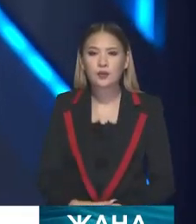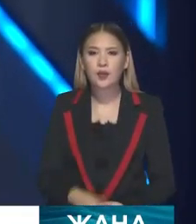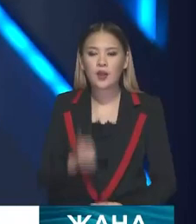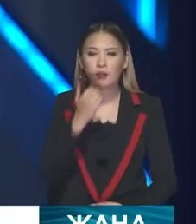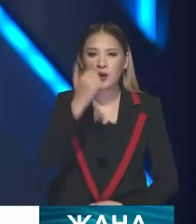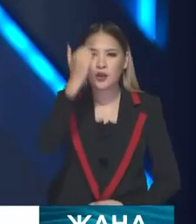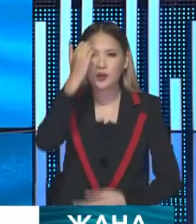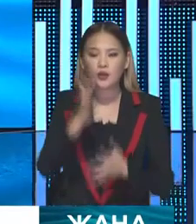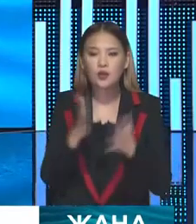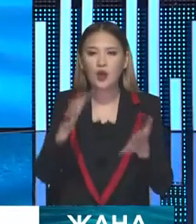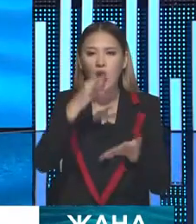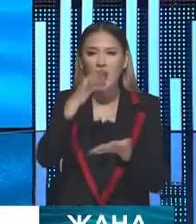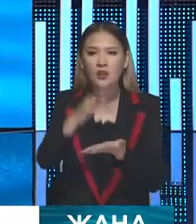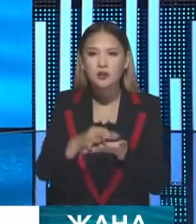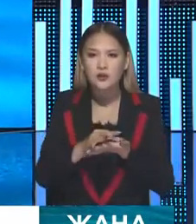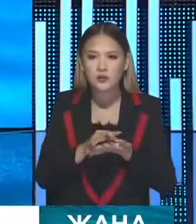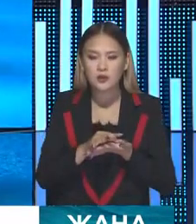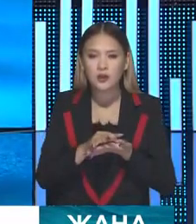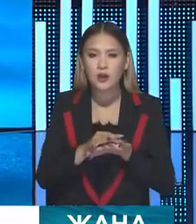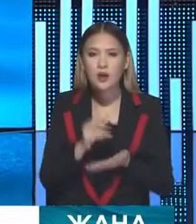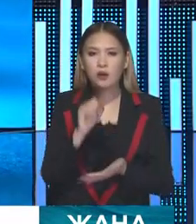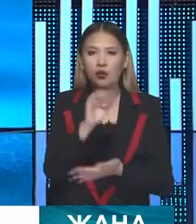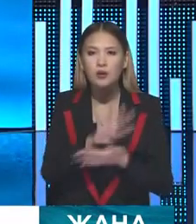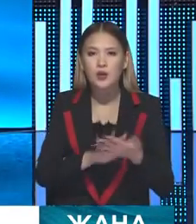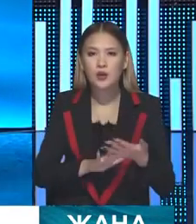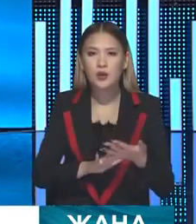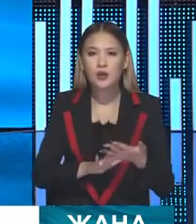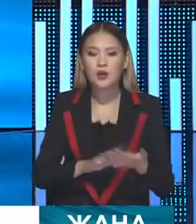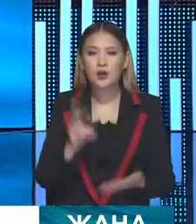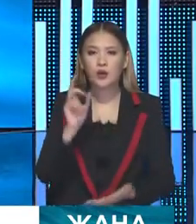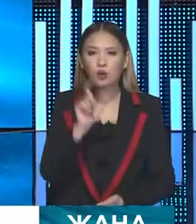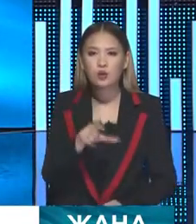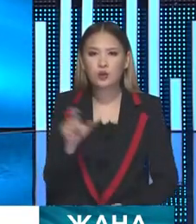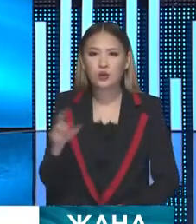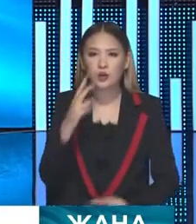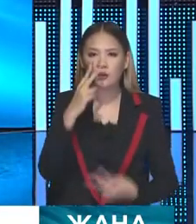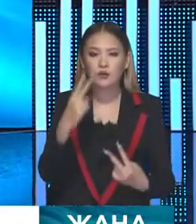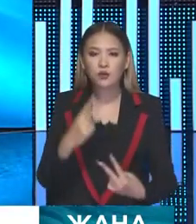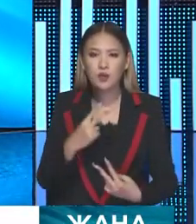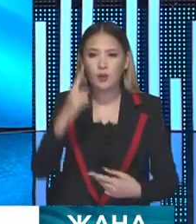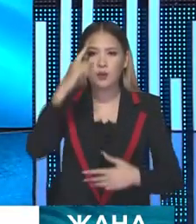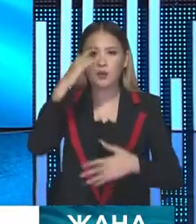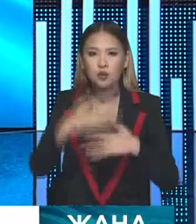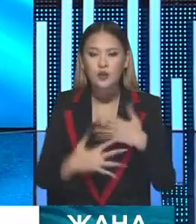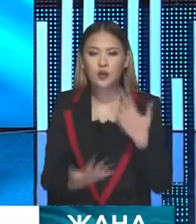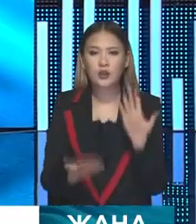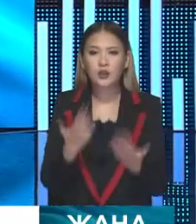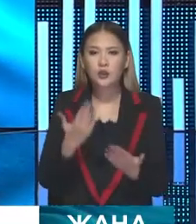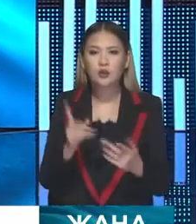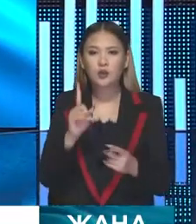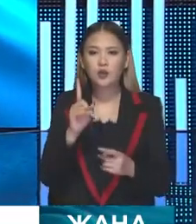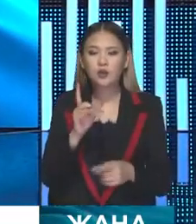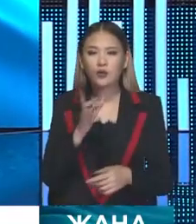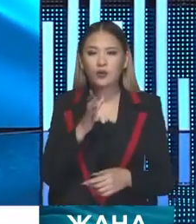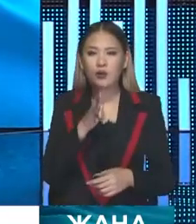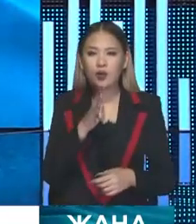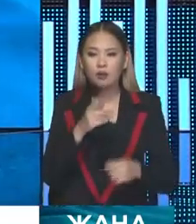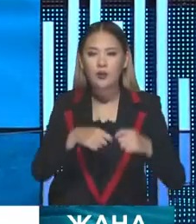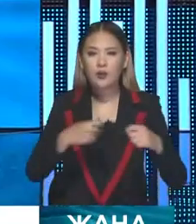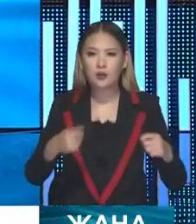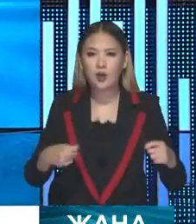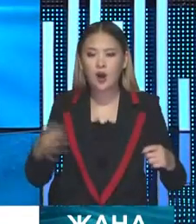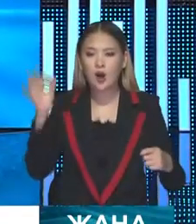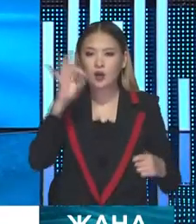Пікіріңізге көп рахмет. Алдағы уақытта енді біздің көзқарасты көрерменде түсінген шығар. Не себепті уақыт созылып жатыр, не себепті